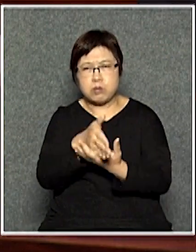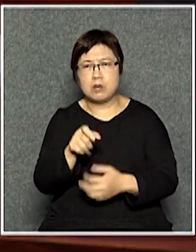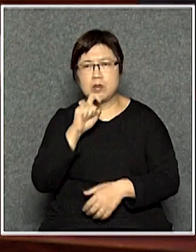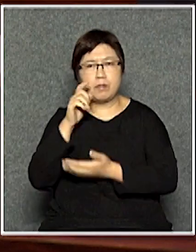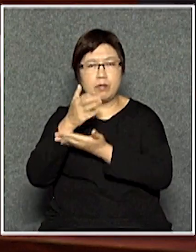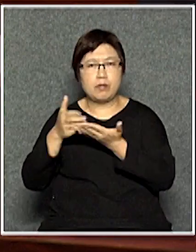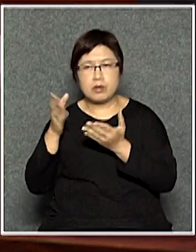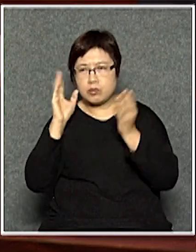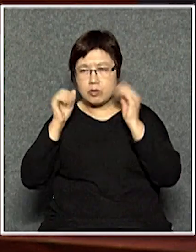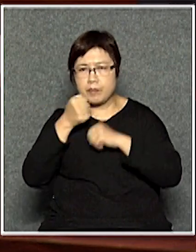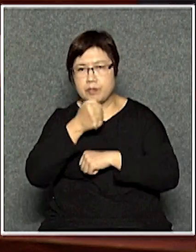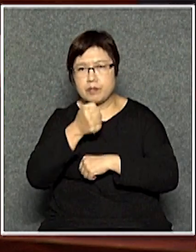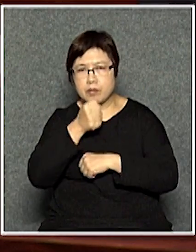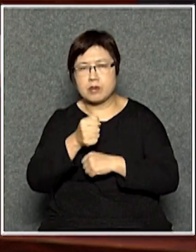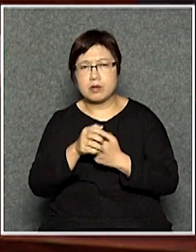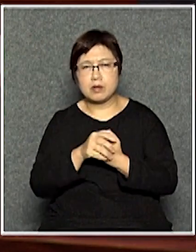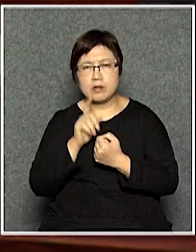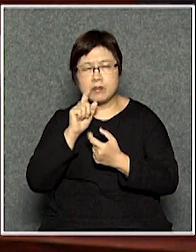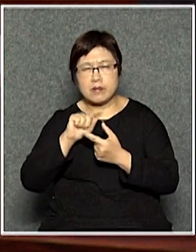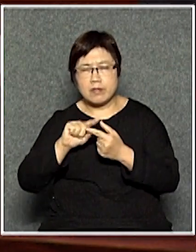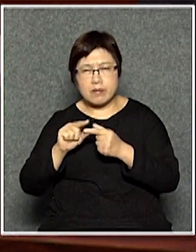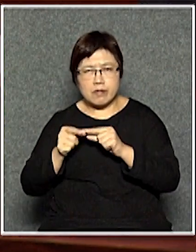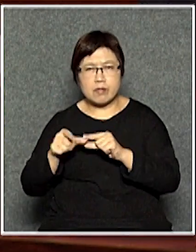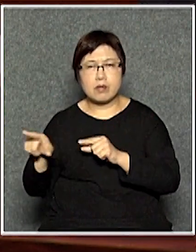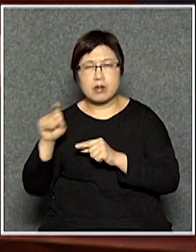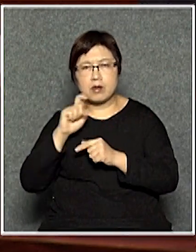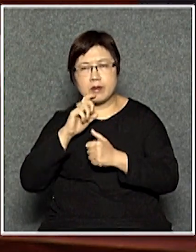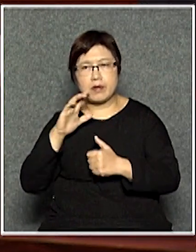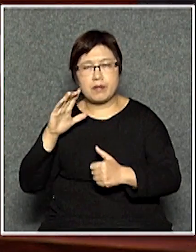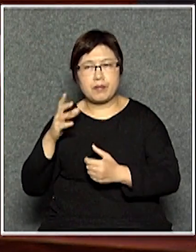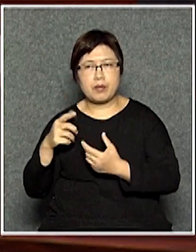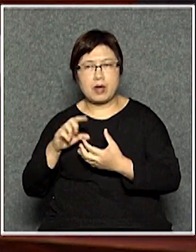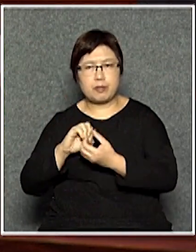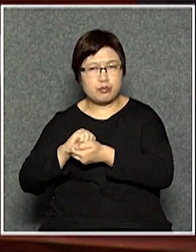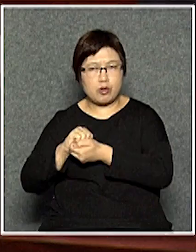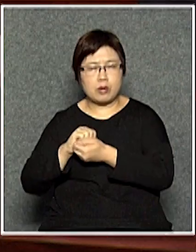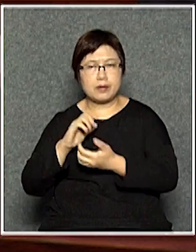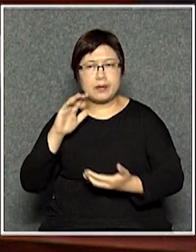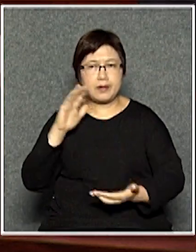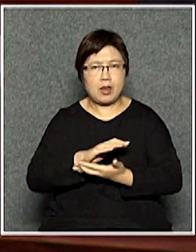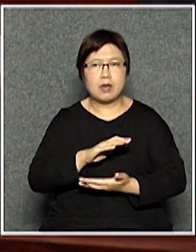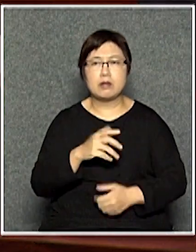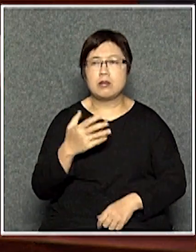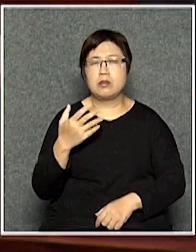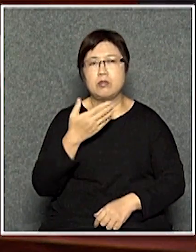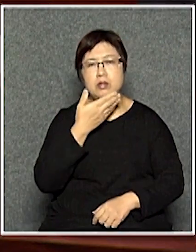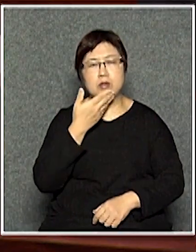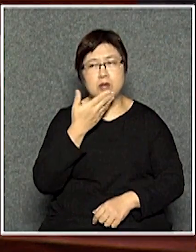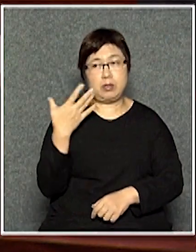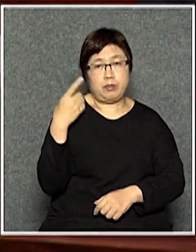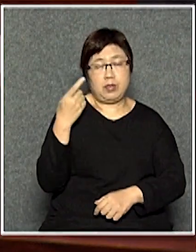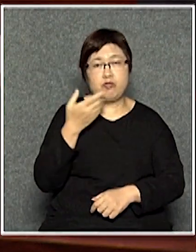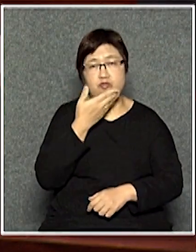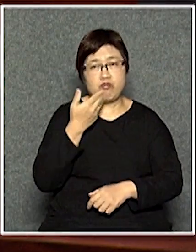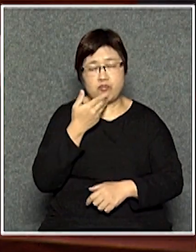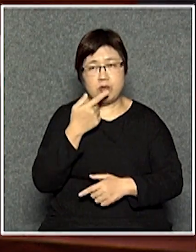呢是會用一些很巧妙的方式來配合施壓的。主席，我昨天上午就無端端收到一